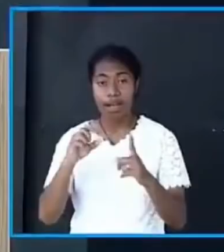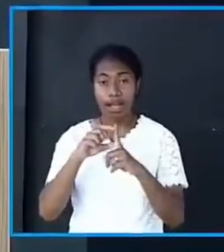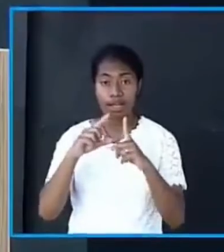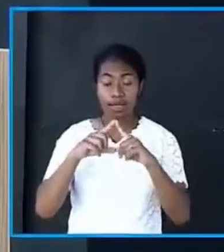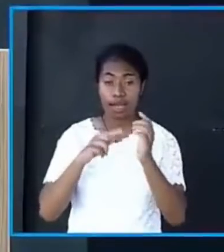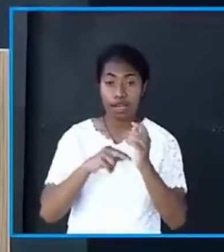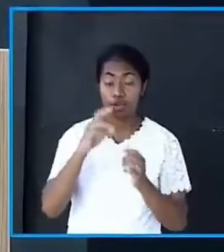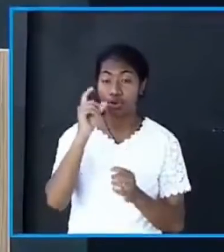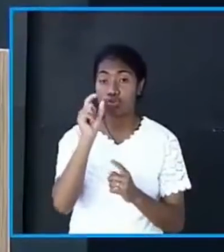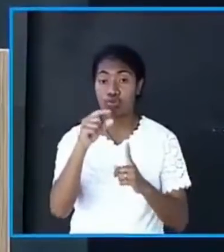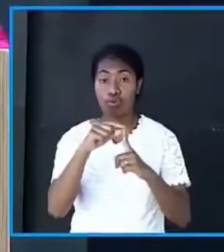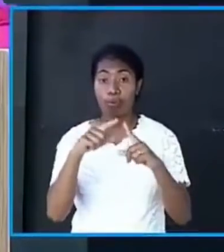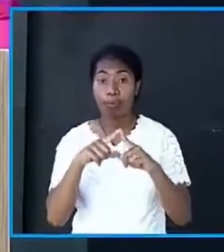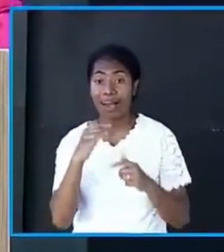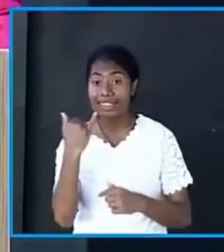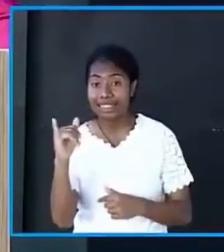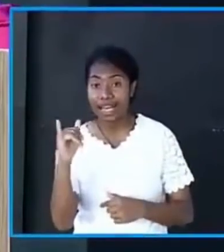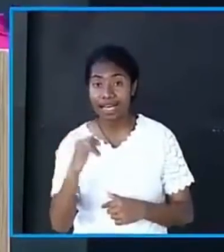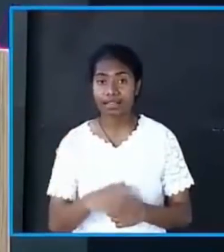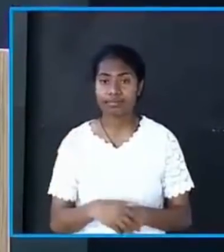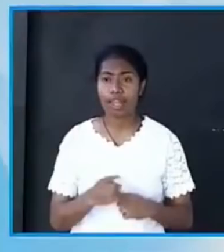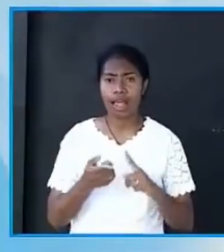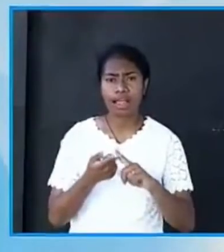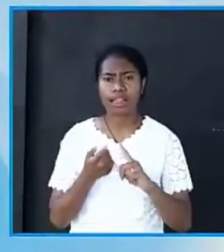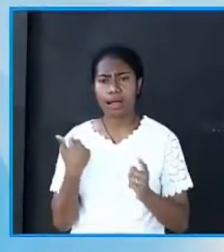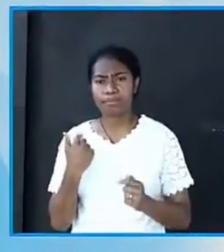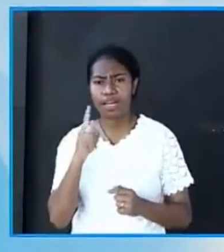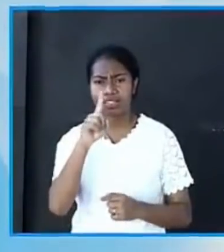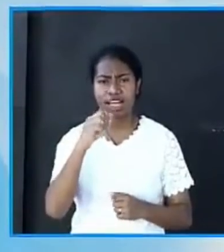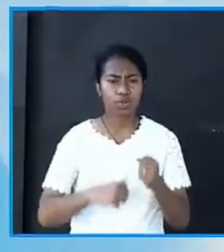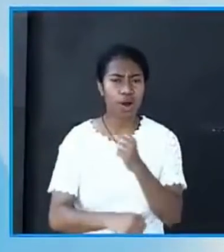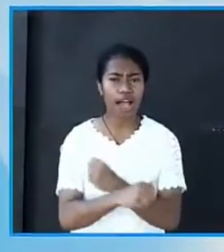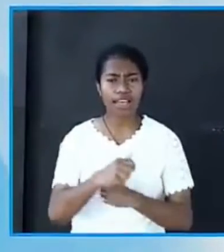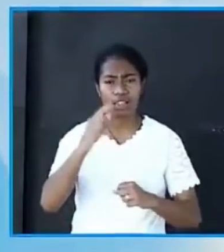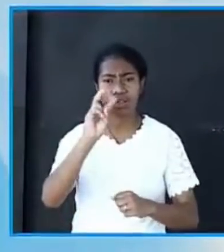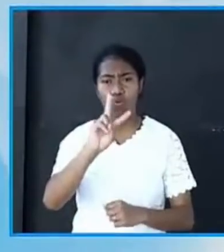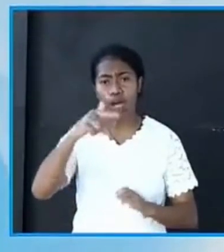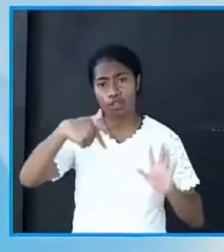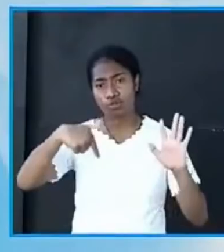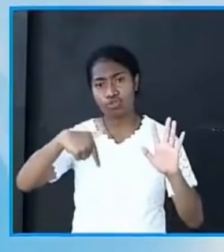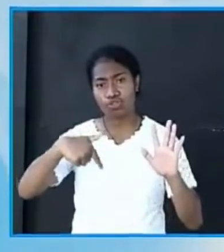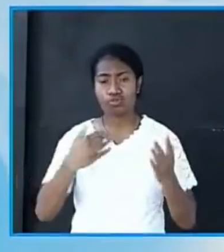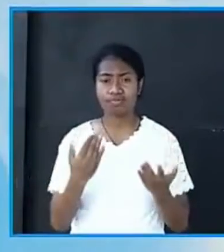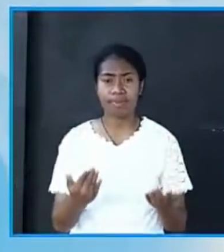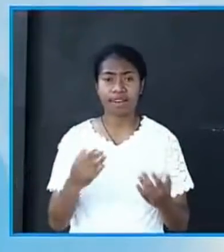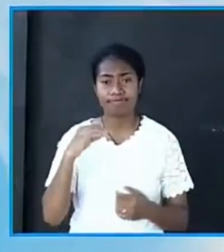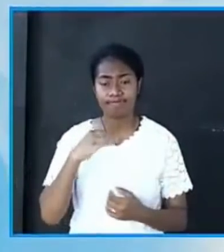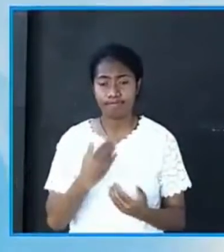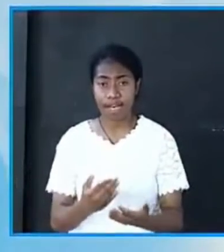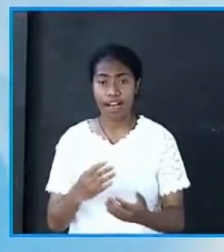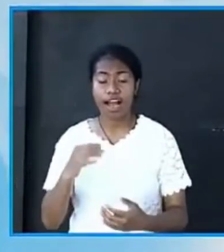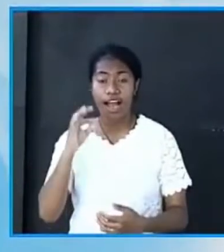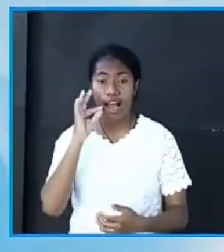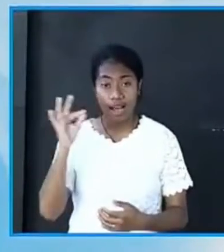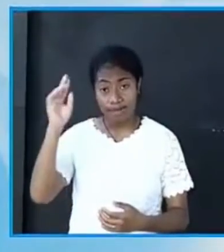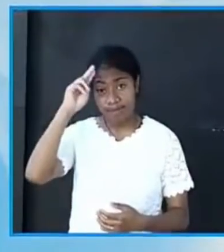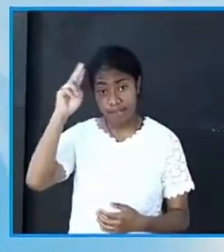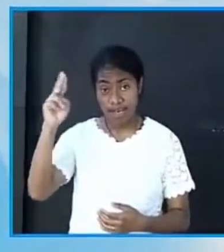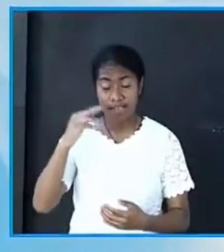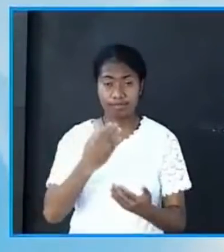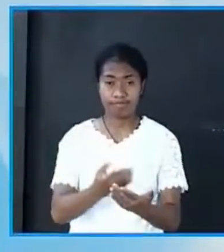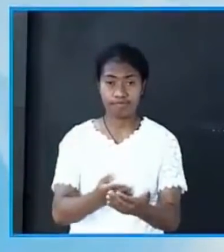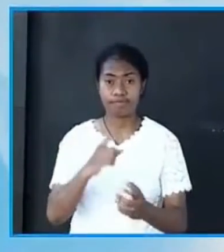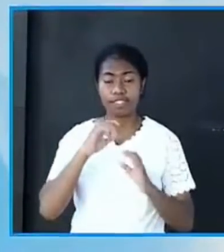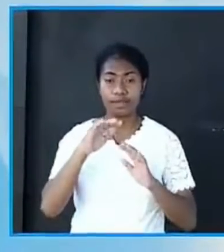ayat setelah itu dikatakan begini double7 maka Allah menciptakan manusia itu menurut gambarnya menurut